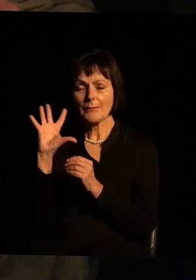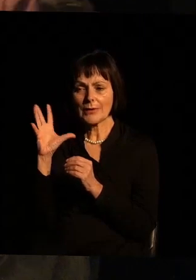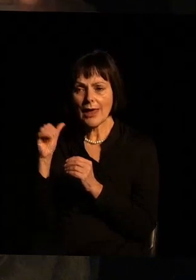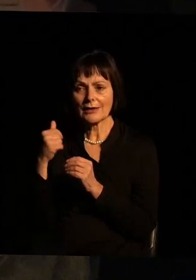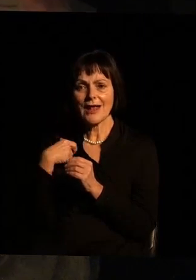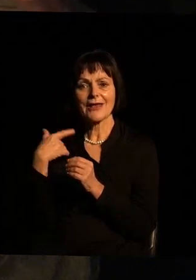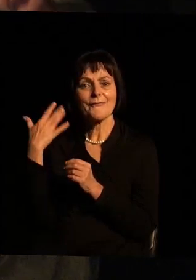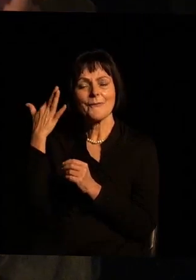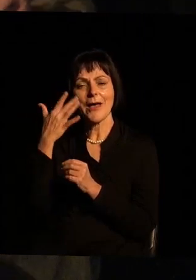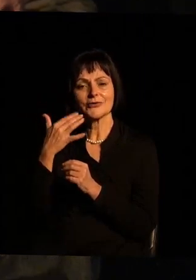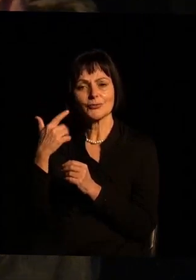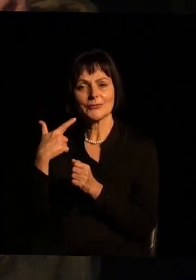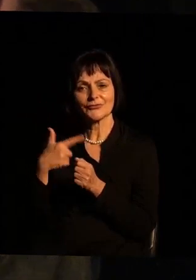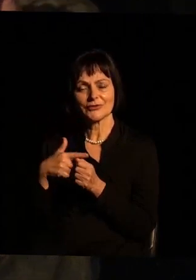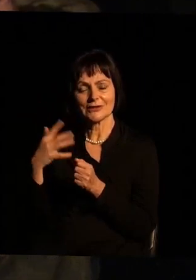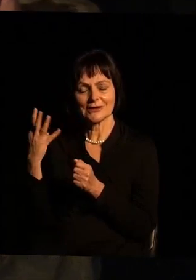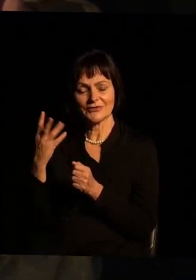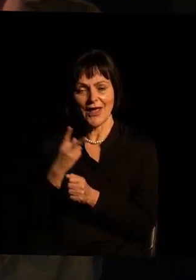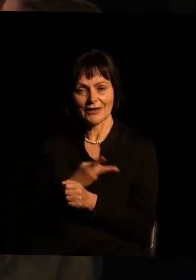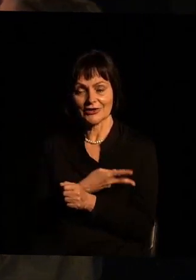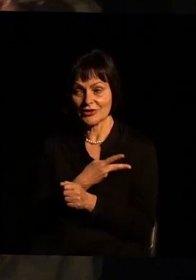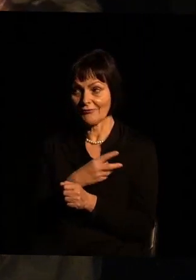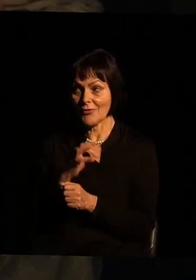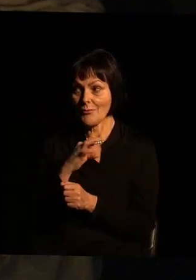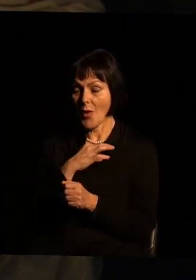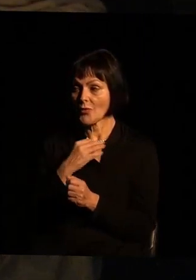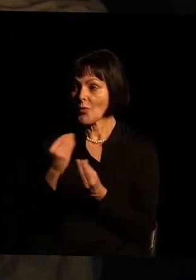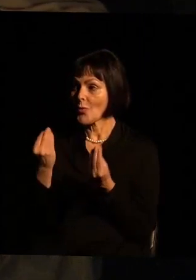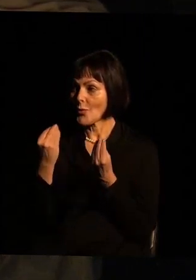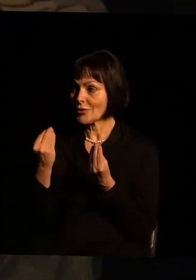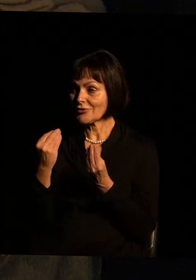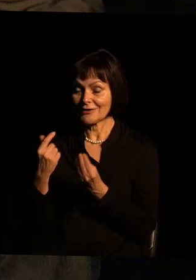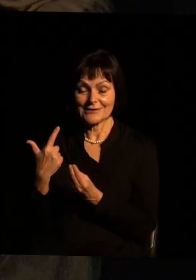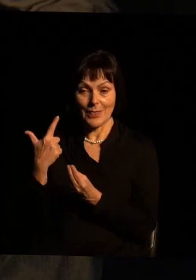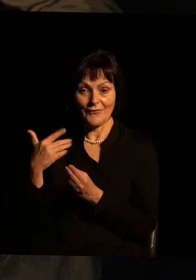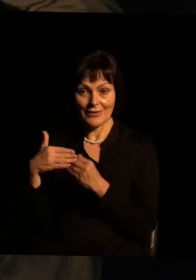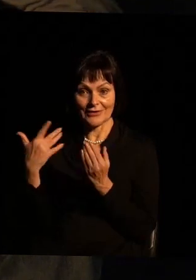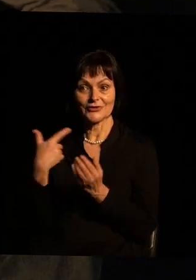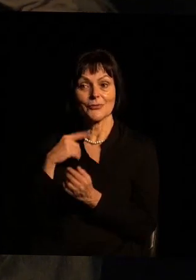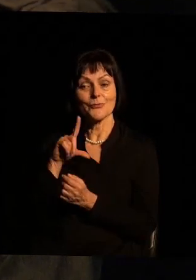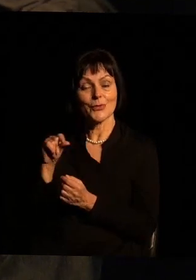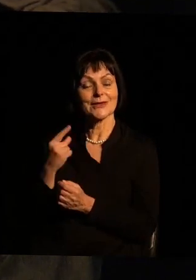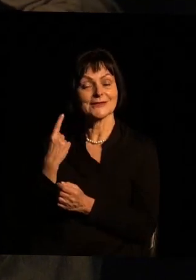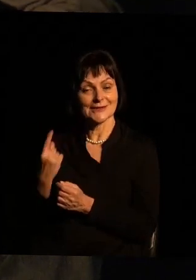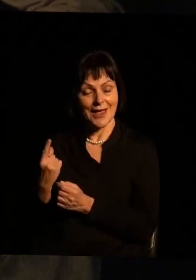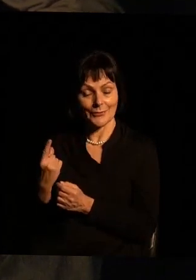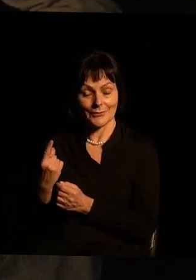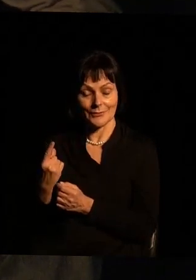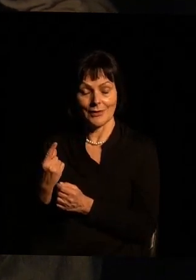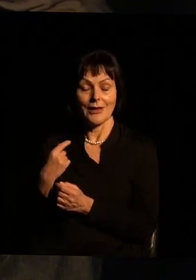ja sobie wymarzyłem, że 24 czerwiec, moje urodziny, są za dwa dni, że pójdę sam. No